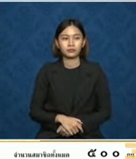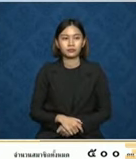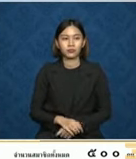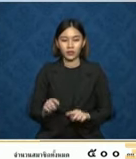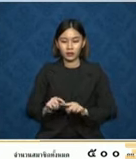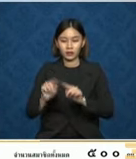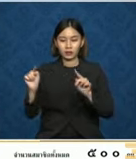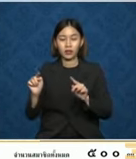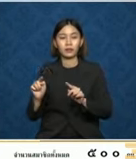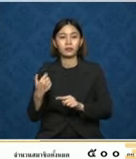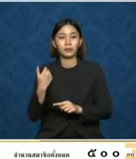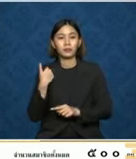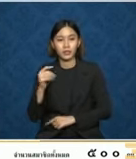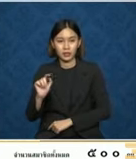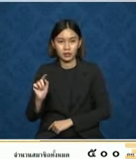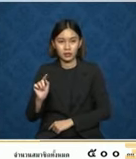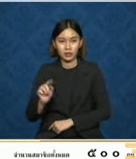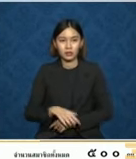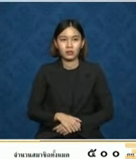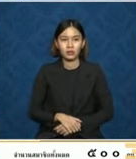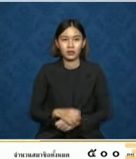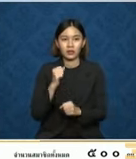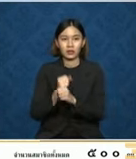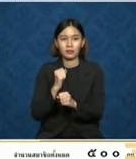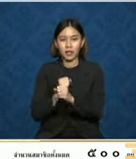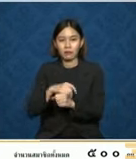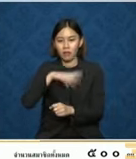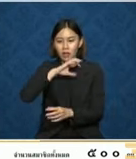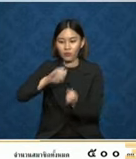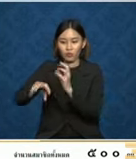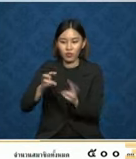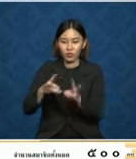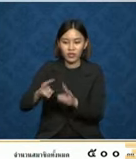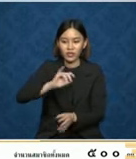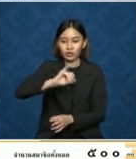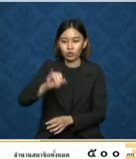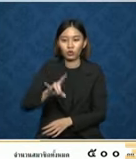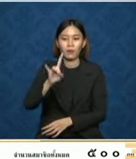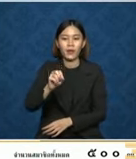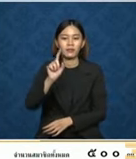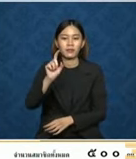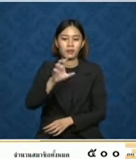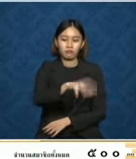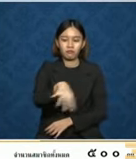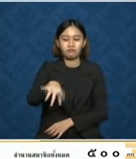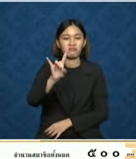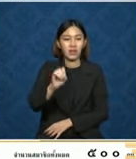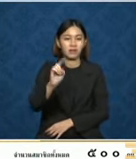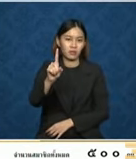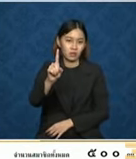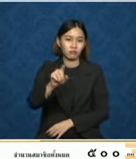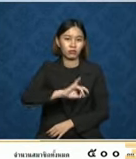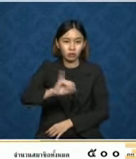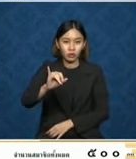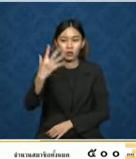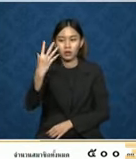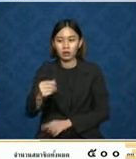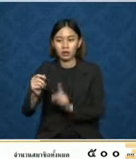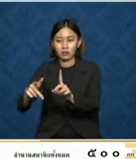96% แต่ในจำนวนนี้ครับกลับพบว่ามีการดำเนินการกำจัดอย่างถูกต้องเพียงแค่81แห่งเท่านั้นที่เหลืออีก